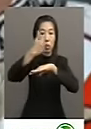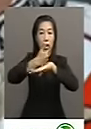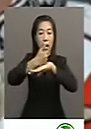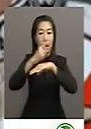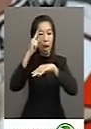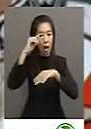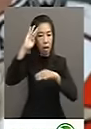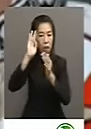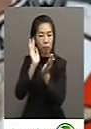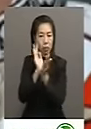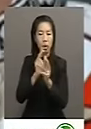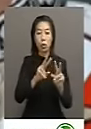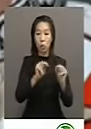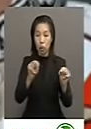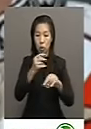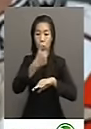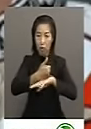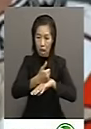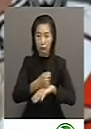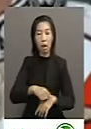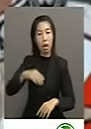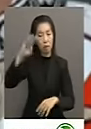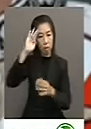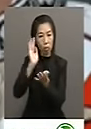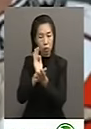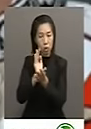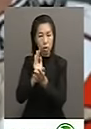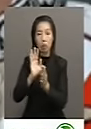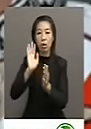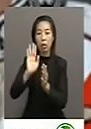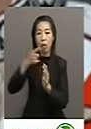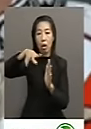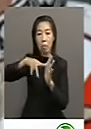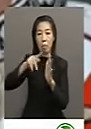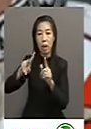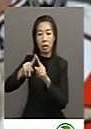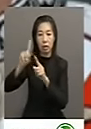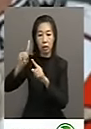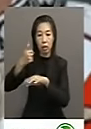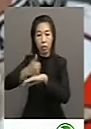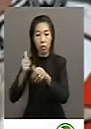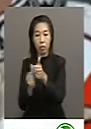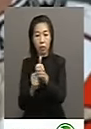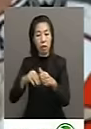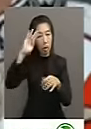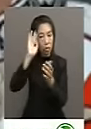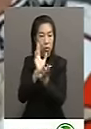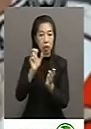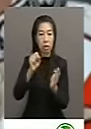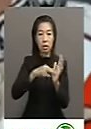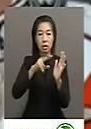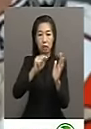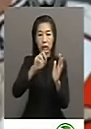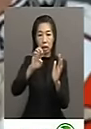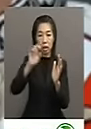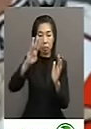คับการตำรวจภูธรจังหวัดนนทบุรีผู้ช่วยผู้บัญชาการตำรวจภูธรภาคที่1ผู้บัญชาการตำรวจสันติบาลและผู้อำนวย